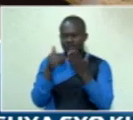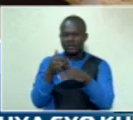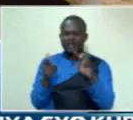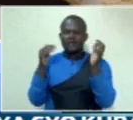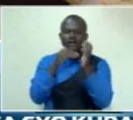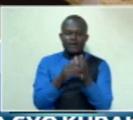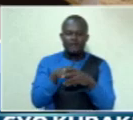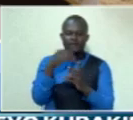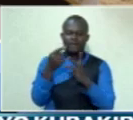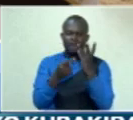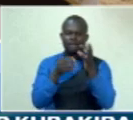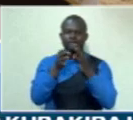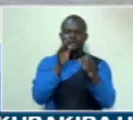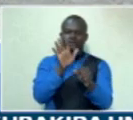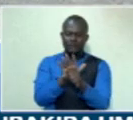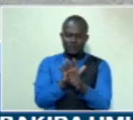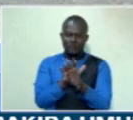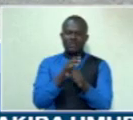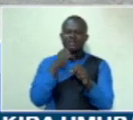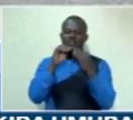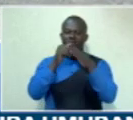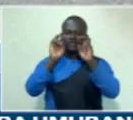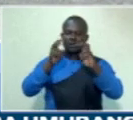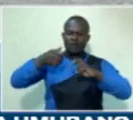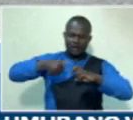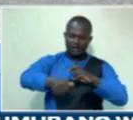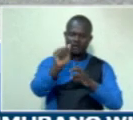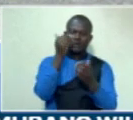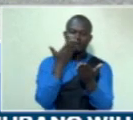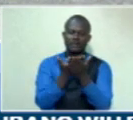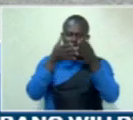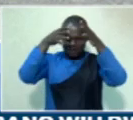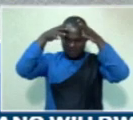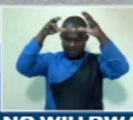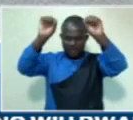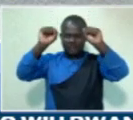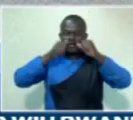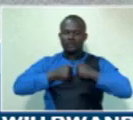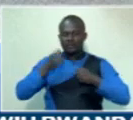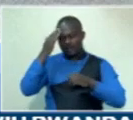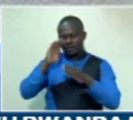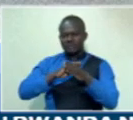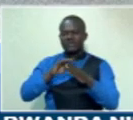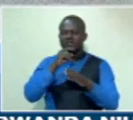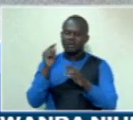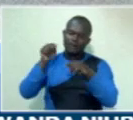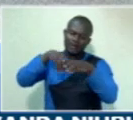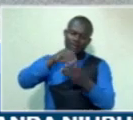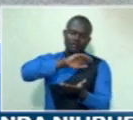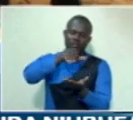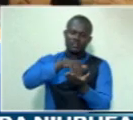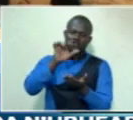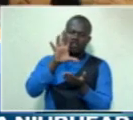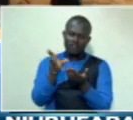ariko mu byo yasubiyeho cyane yavuze yuko ari we wari warasabye perezida mugenzi we kugira ngo abashoramari bo mu Rwanda baze muri